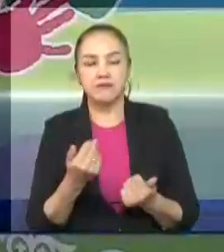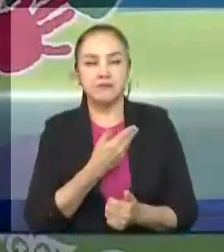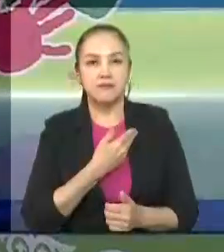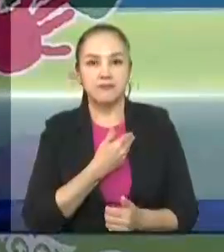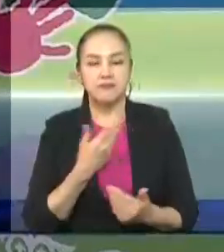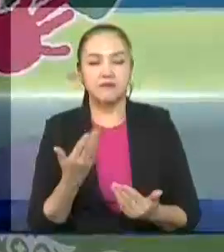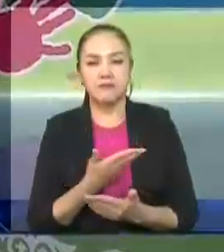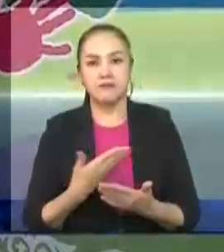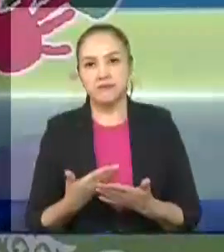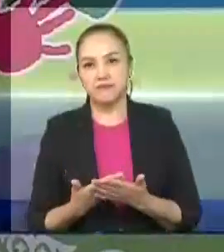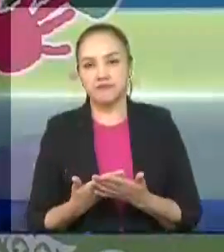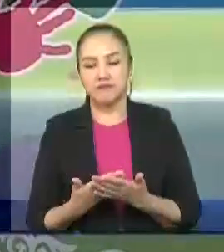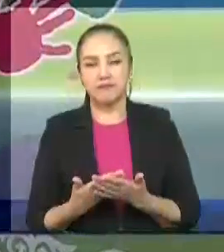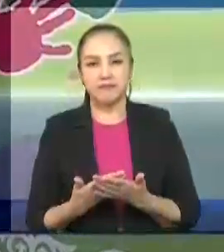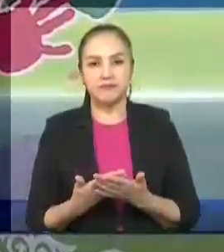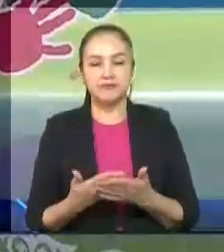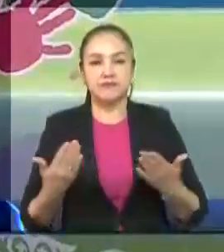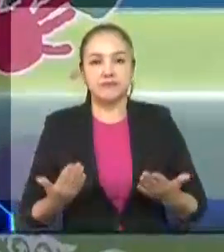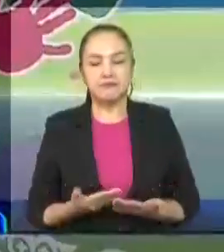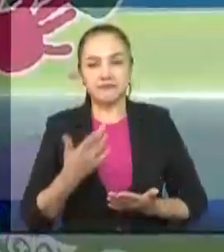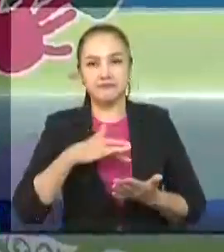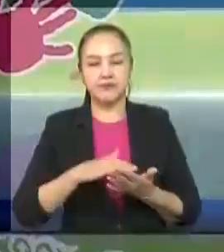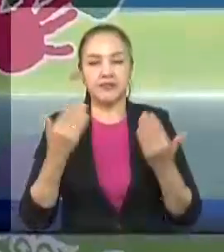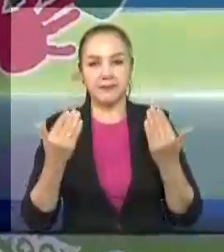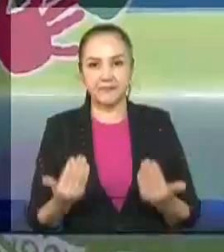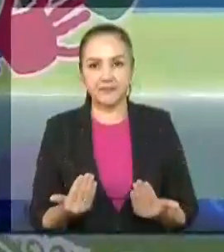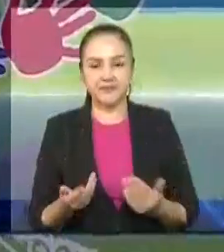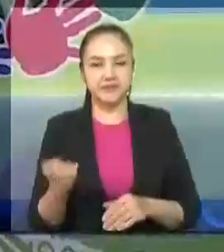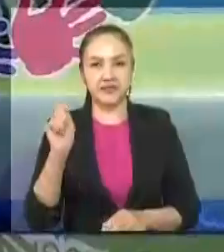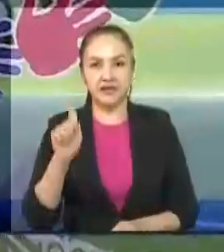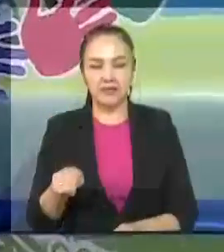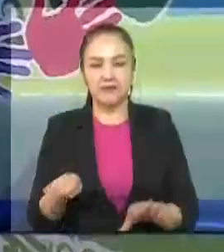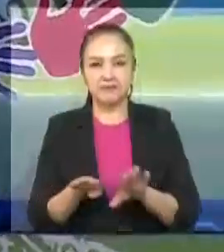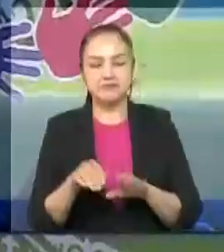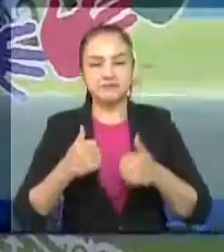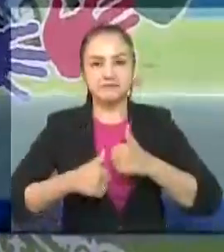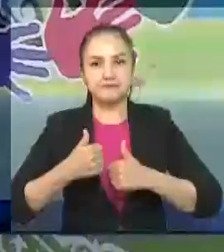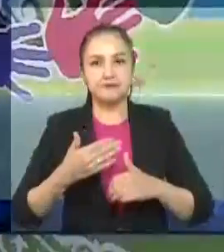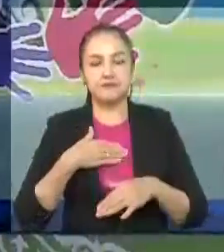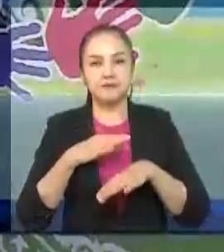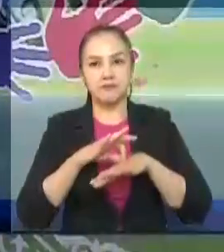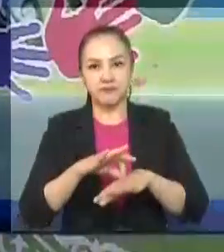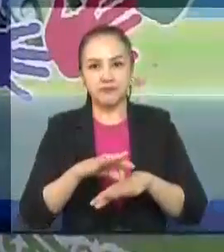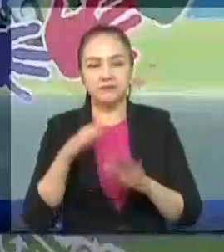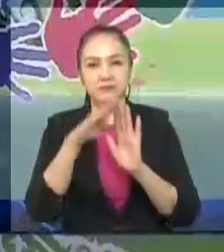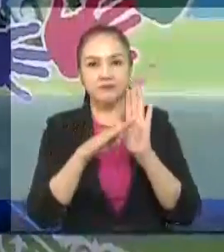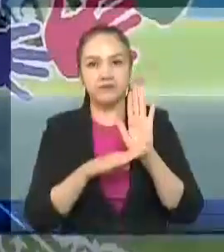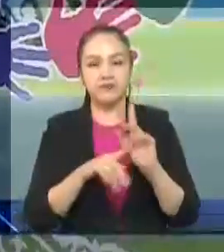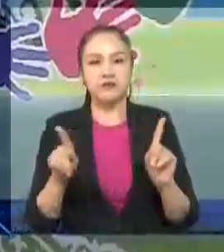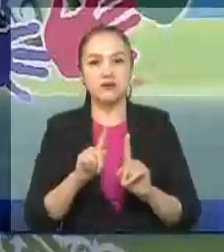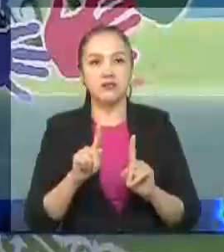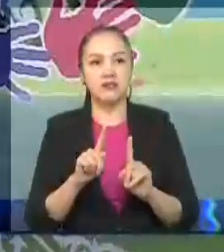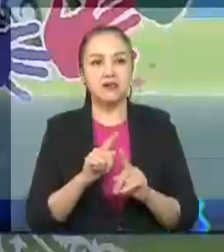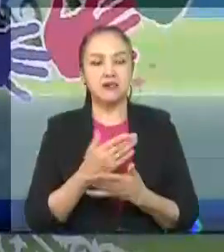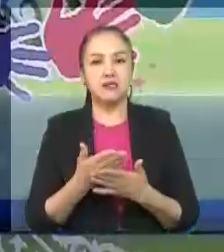хотелось бы, чтобы для жителей города, которые сегодня пришли на этот конкурс, мы организовали эту программу таким образом, чтобы